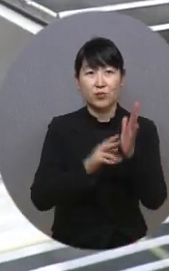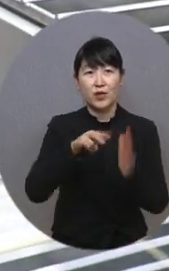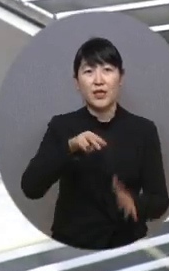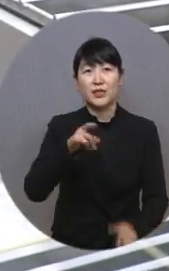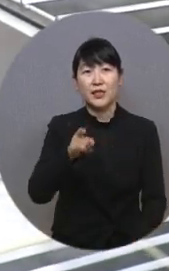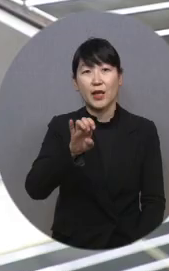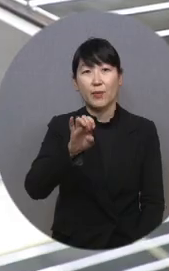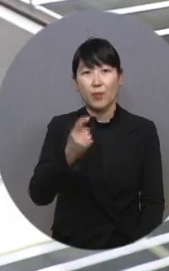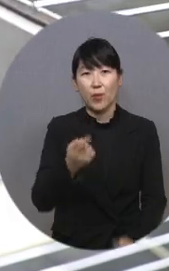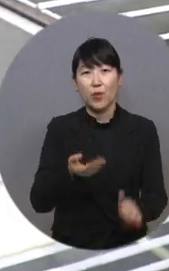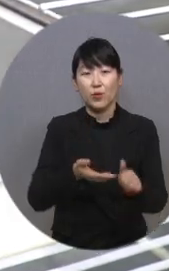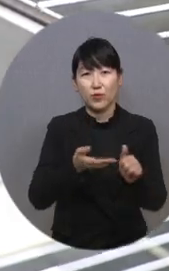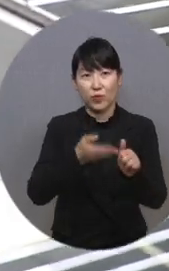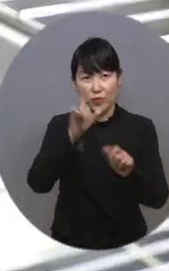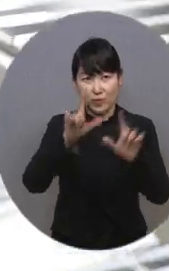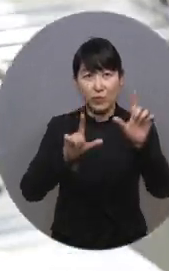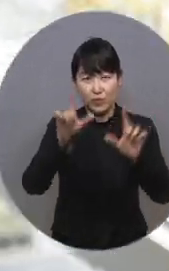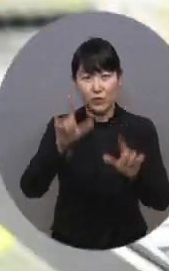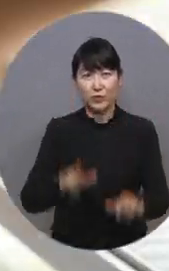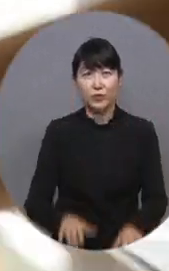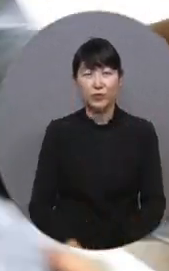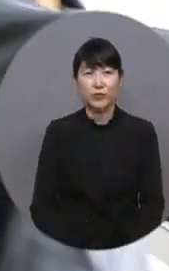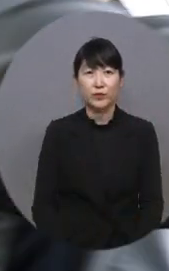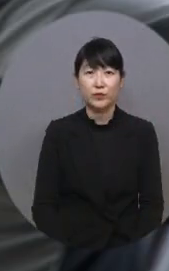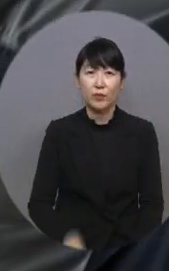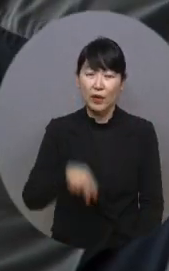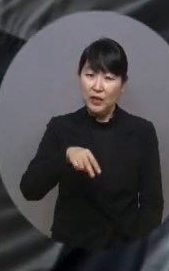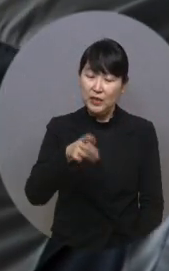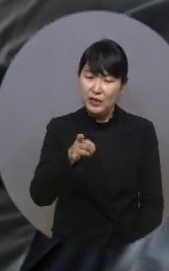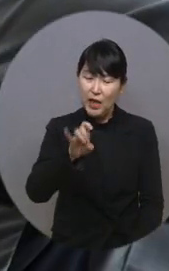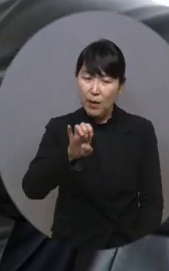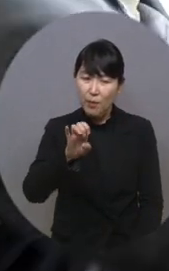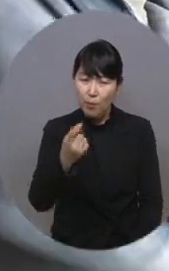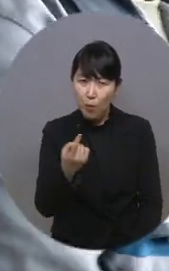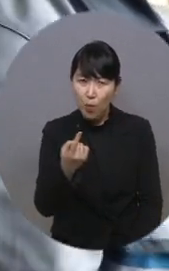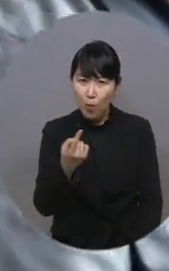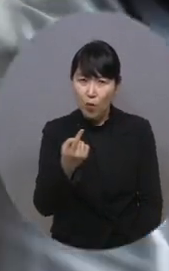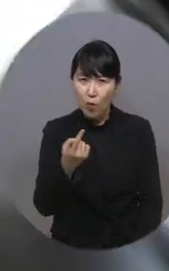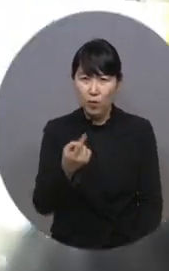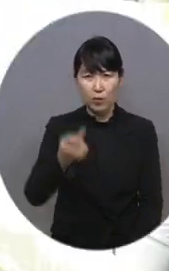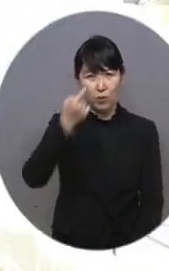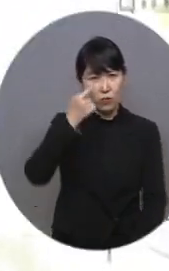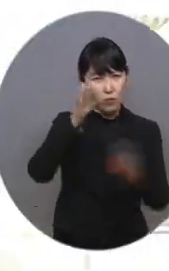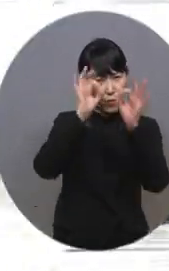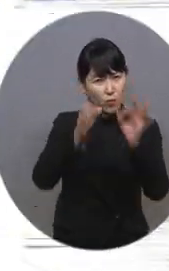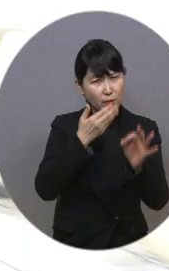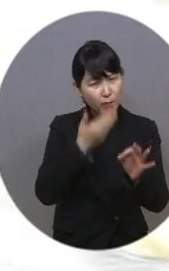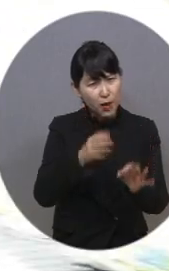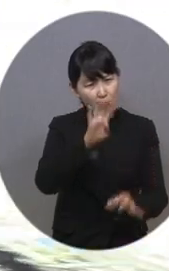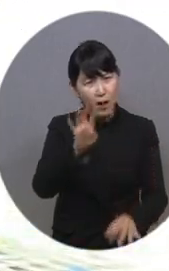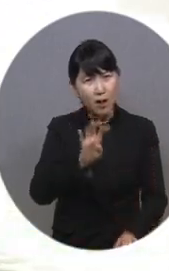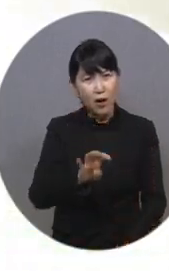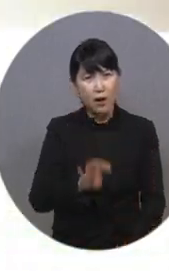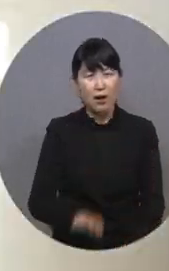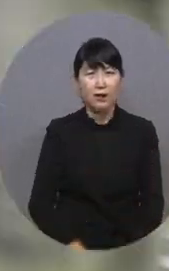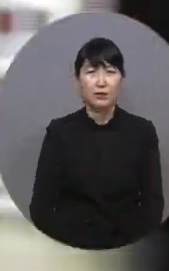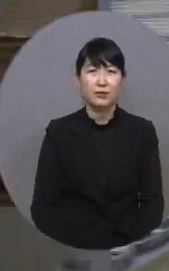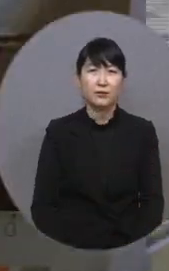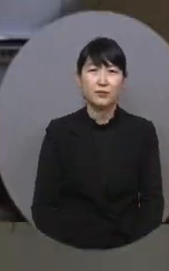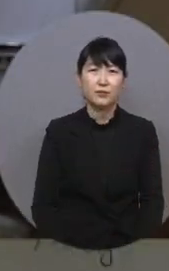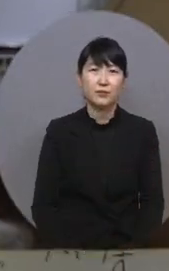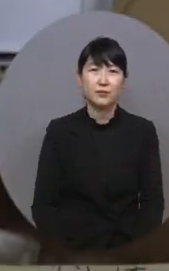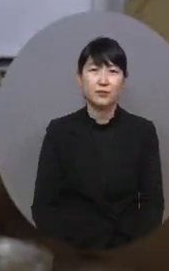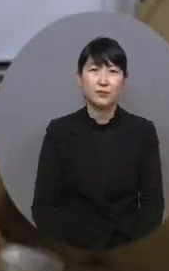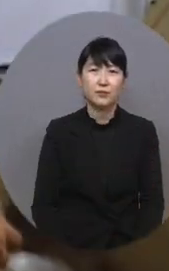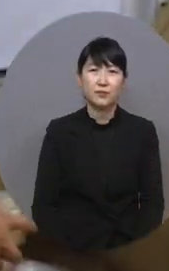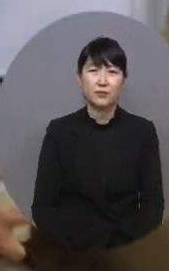볼 수가 있는데 한번 보여드리도록 하겠습니다. 아니 세포? 세포를 눈으로 그냥 볼 수가 있나요? 예, 세포는... 와.